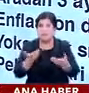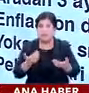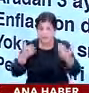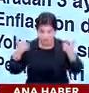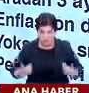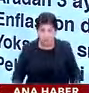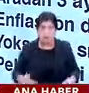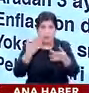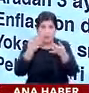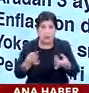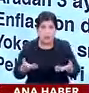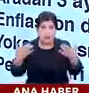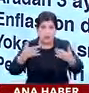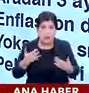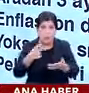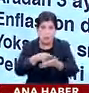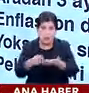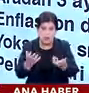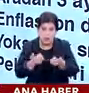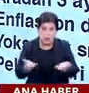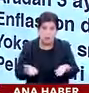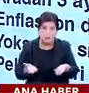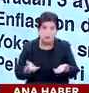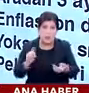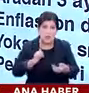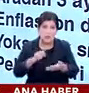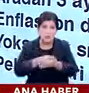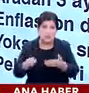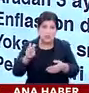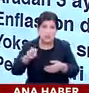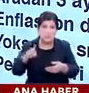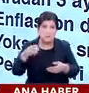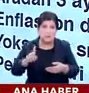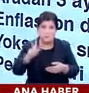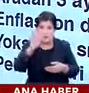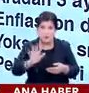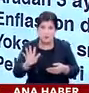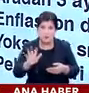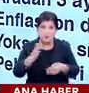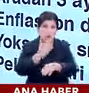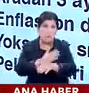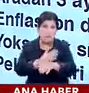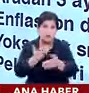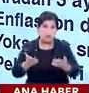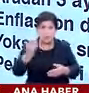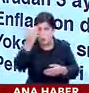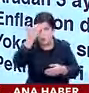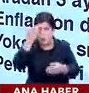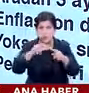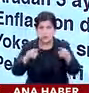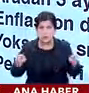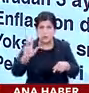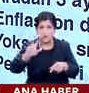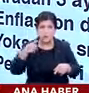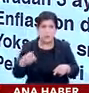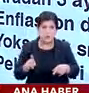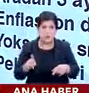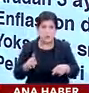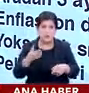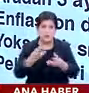budum belli Aldığım para belli memlekette asgari ücret 8.500 memlekette yoksulluk sınırı 30.000